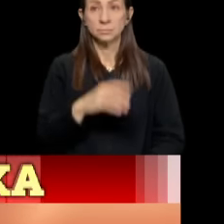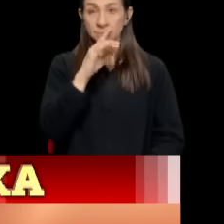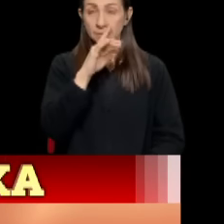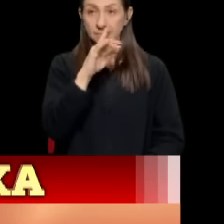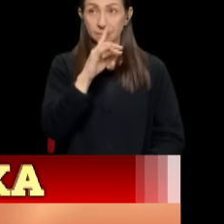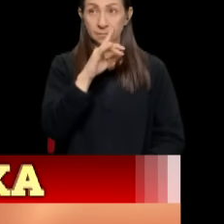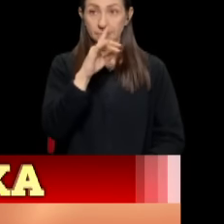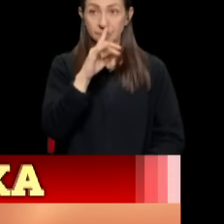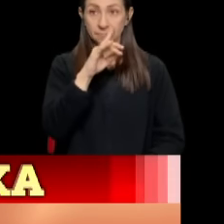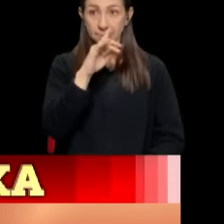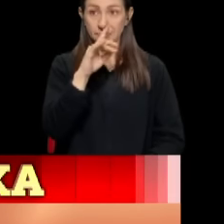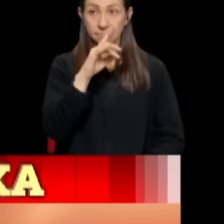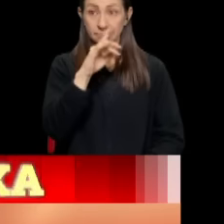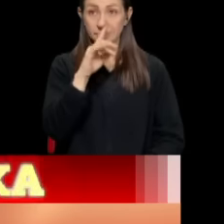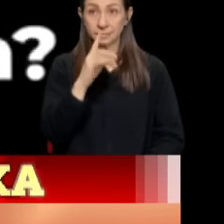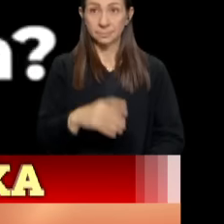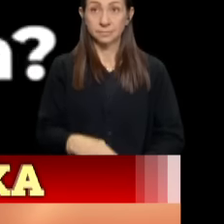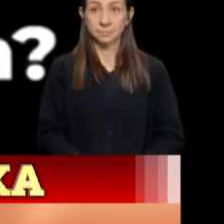Neyse eyvallah.